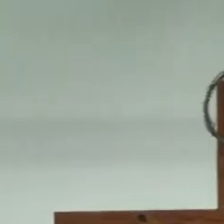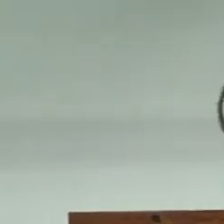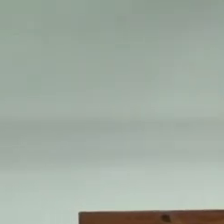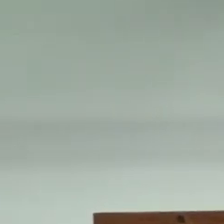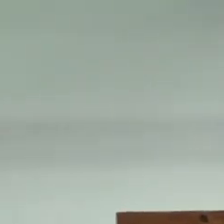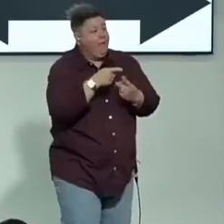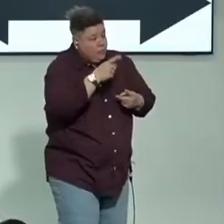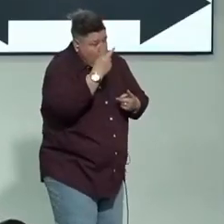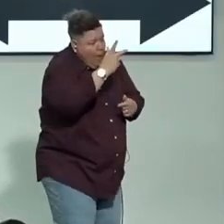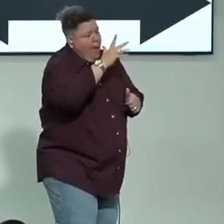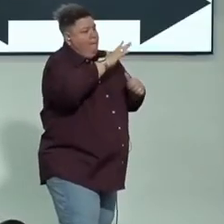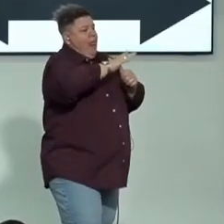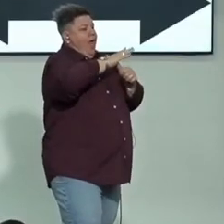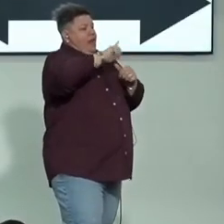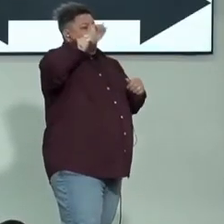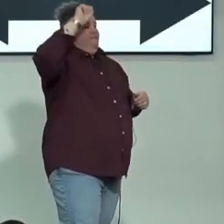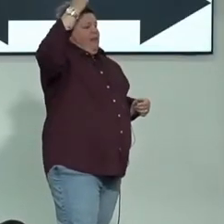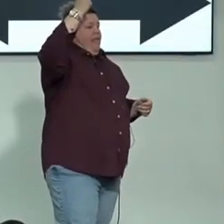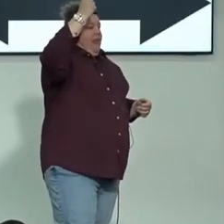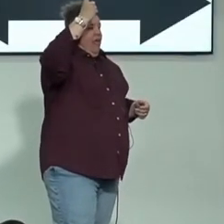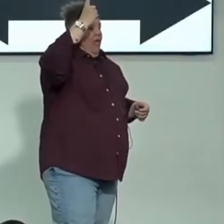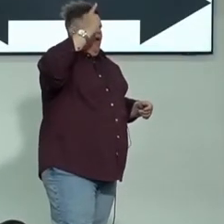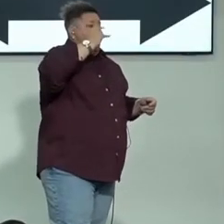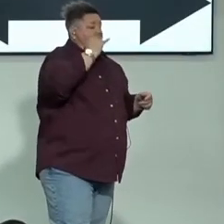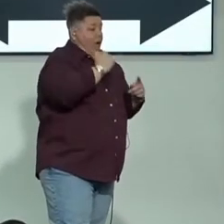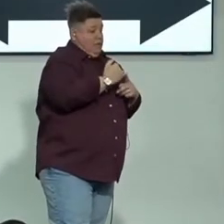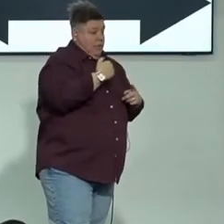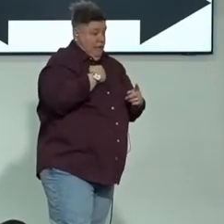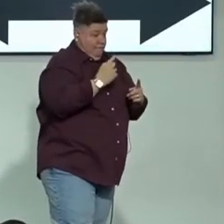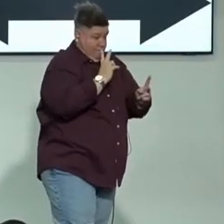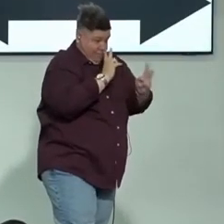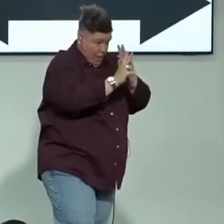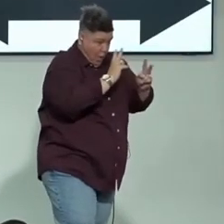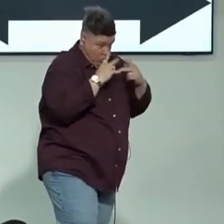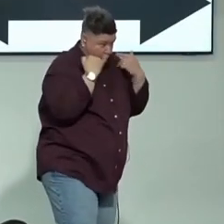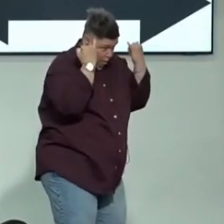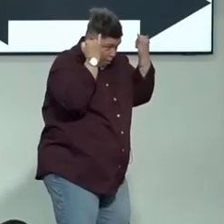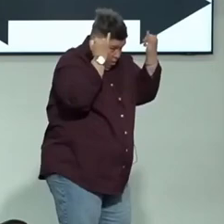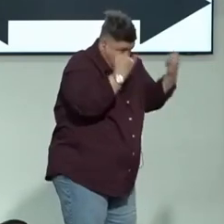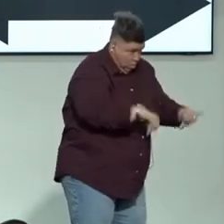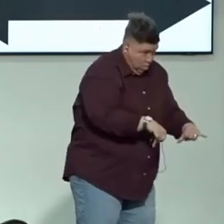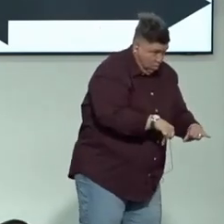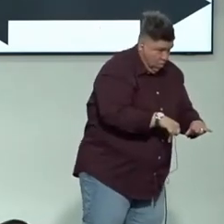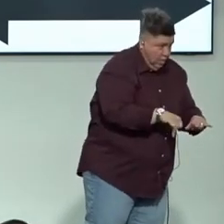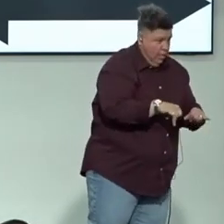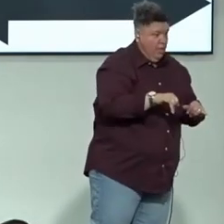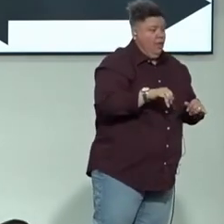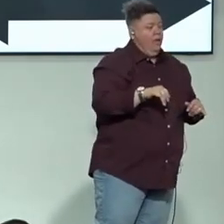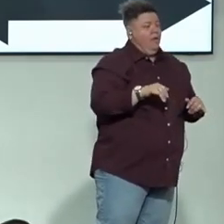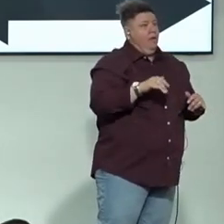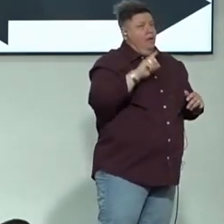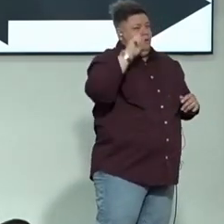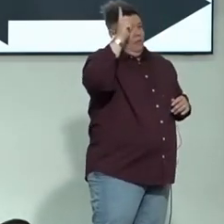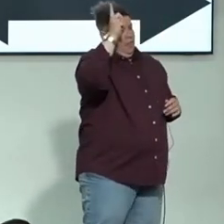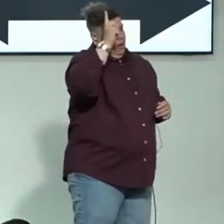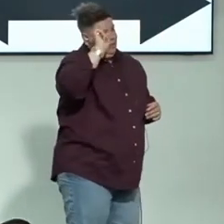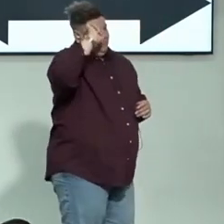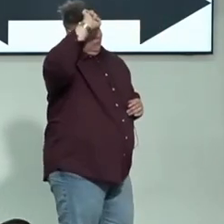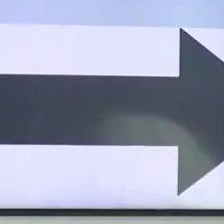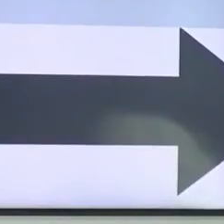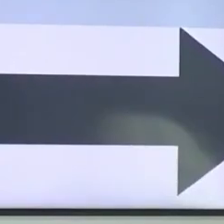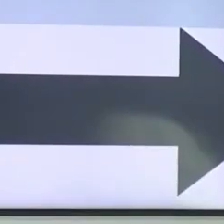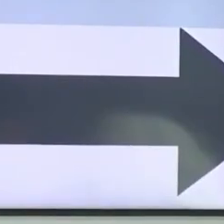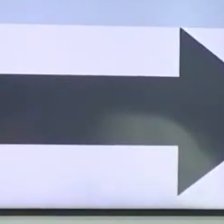belangrik vir die Here. Hoe jou verhouding lyk met die mense om jou is nie jou saak nie. Dis die Here se saak.